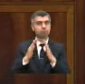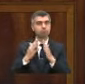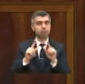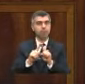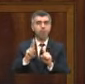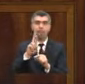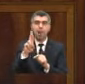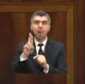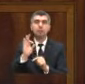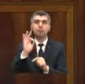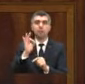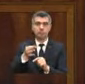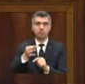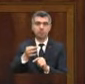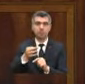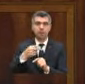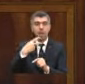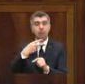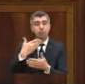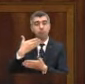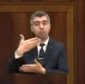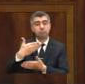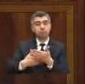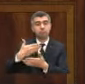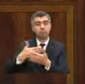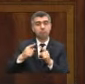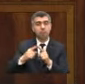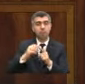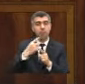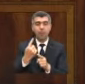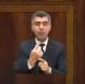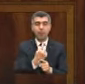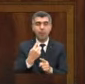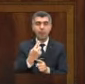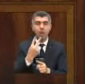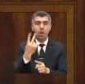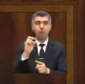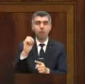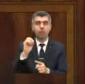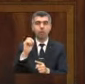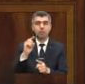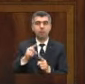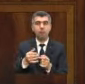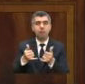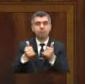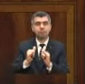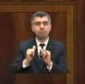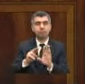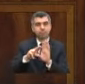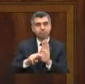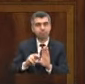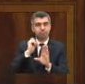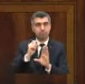حفظه الله، حيث قال في خطابه السامي بمناسبة الذكرى 20 لعيد العرش المجيد: لقد